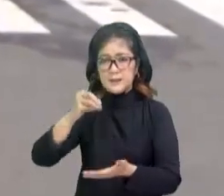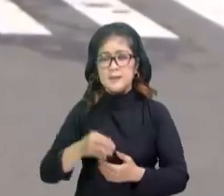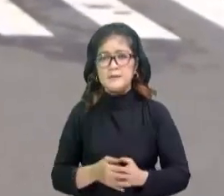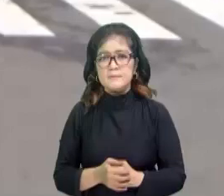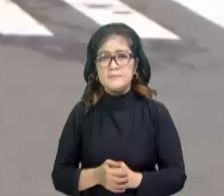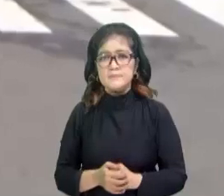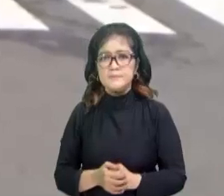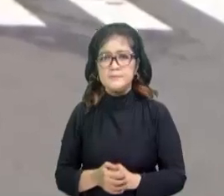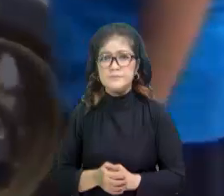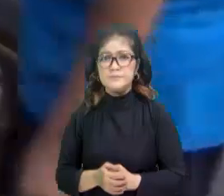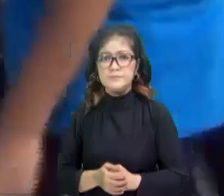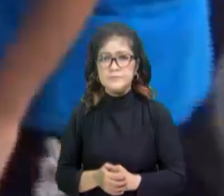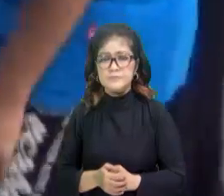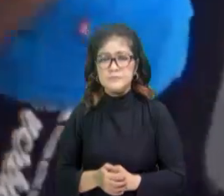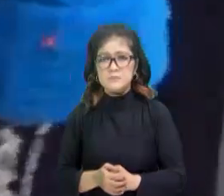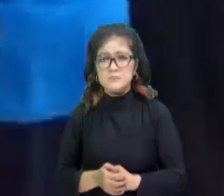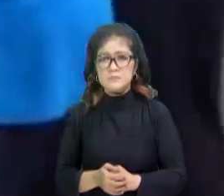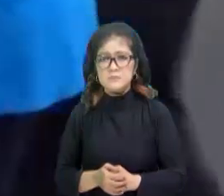Kurniawan news melaporkan